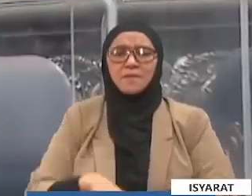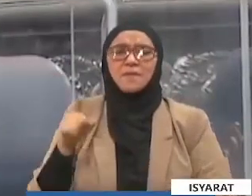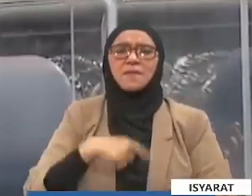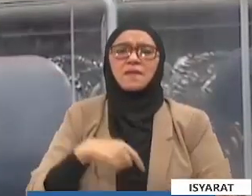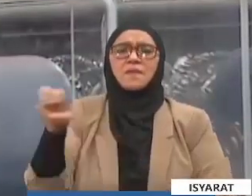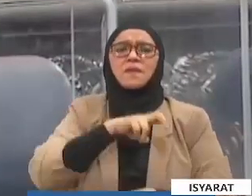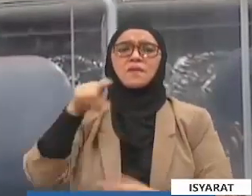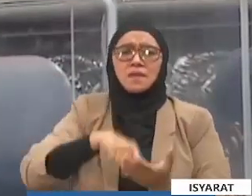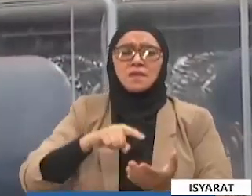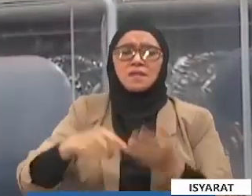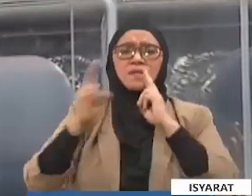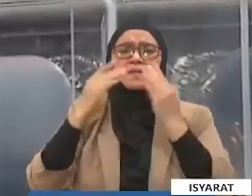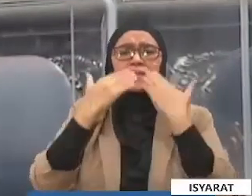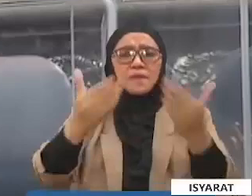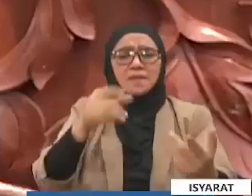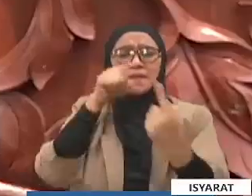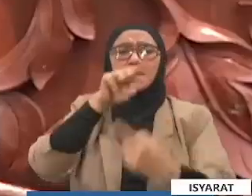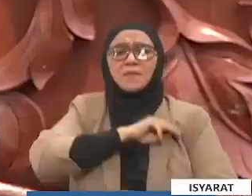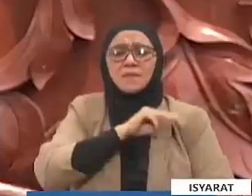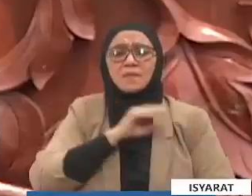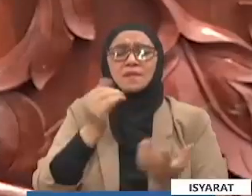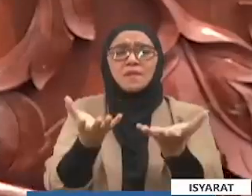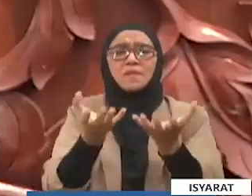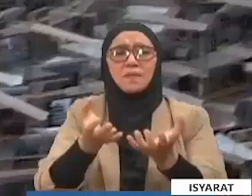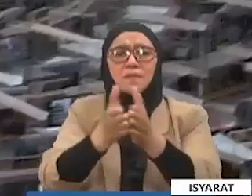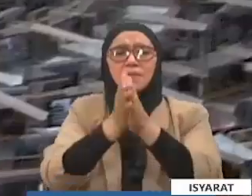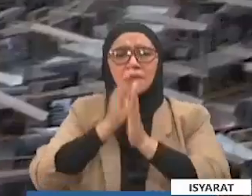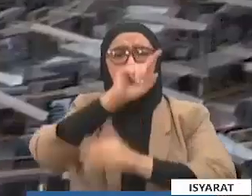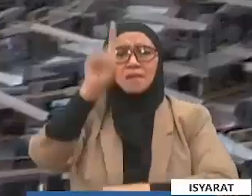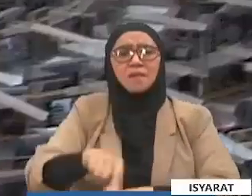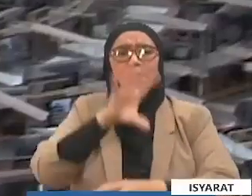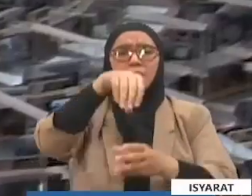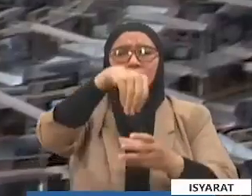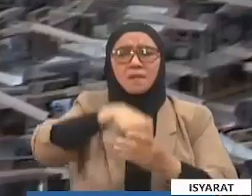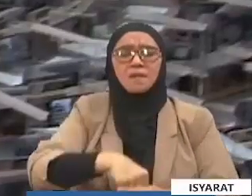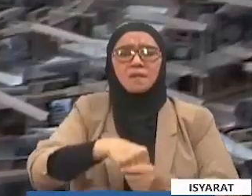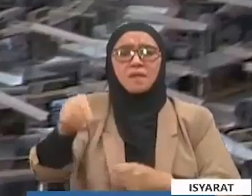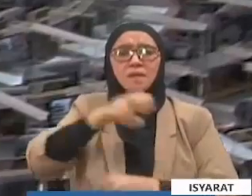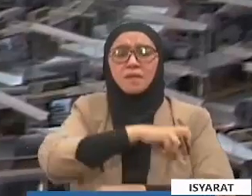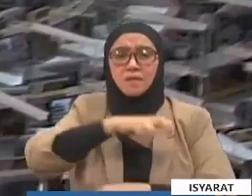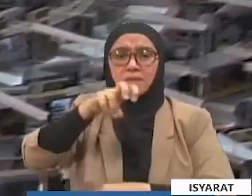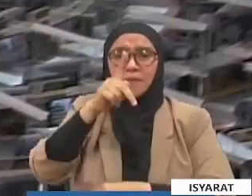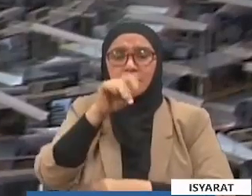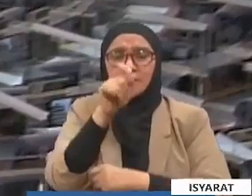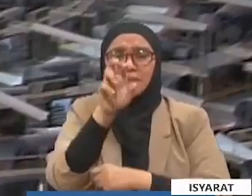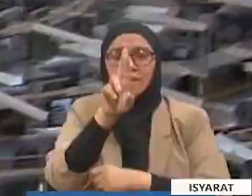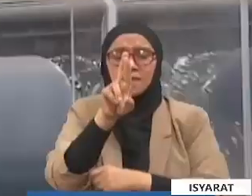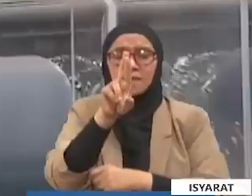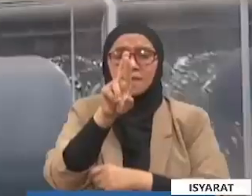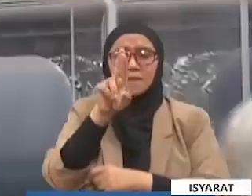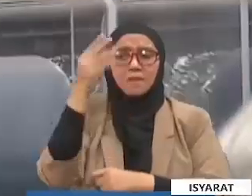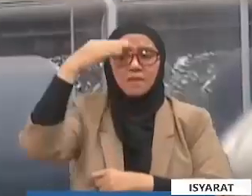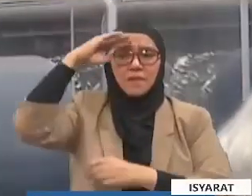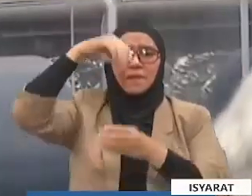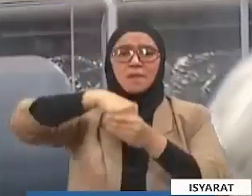menteri. Tapi saya nak tanya satu, penyertaan kontraktor Bumi Putera dalam projek itu tidak ada. Baik.